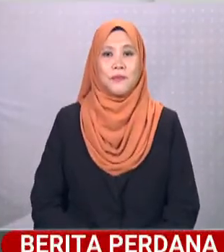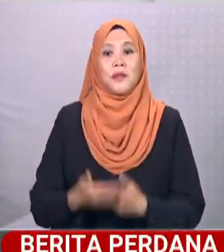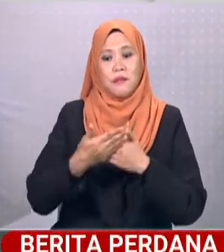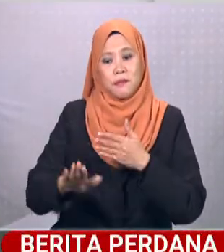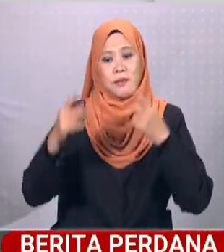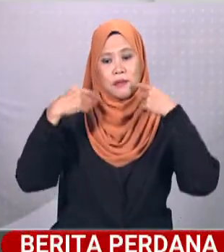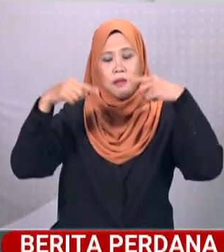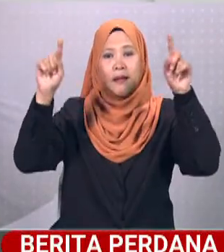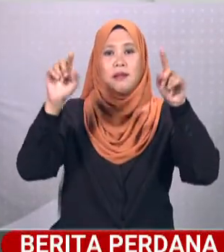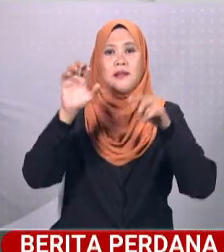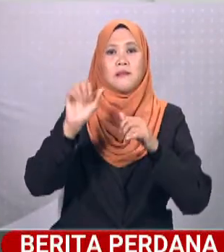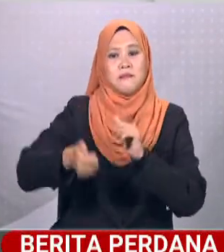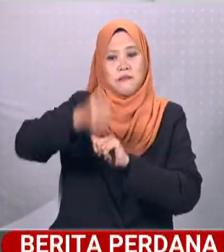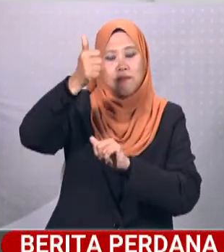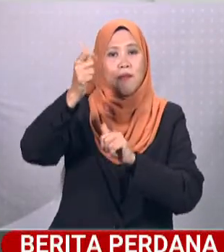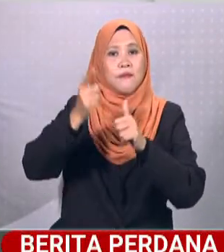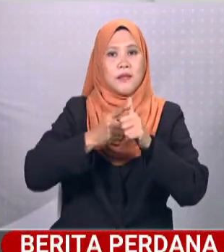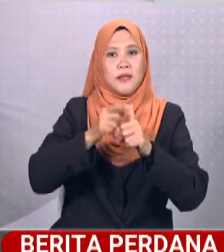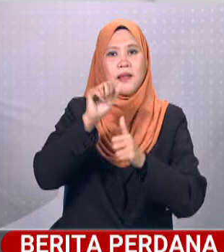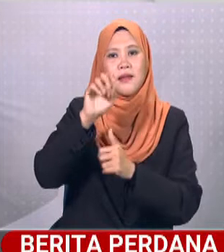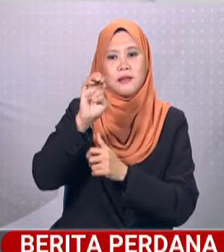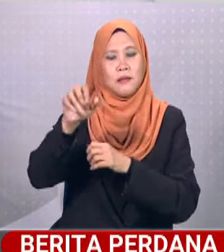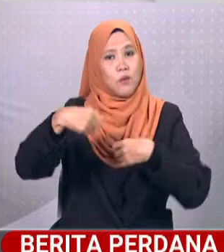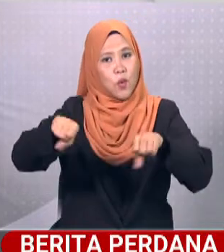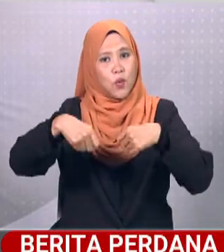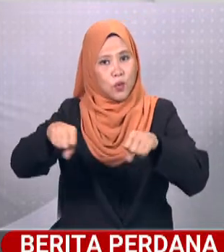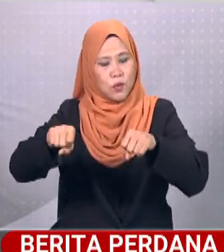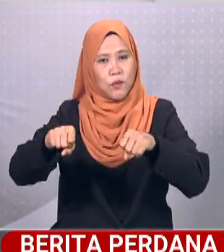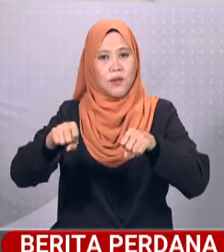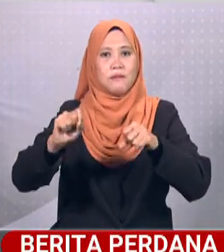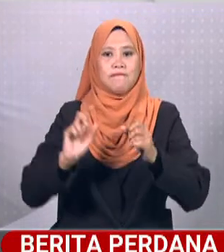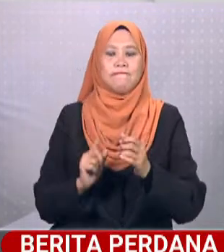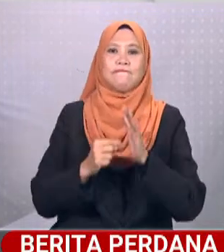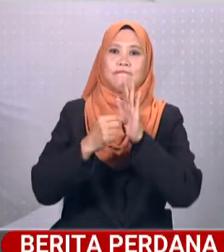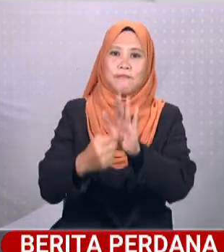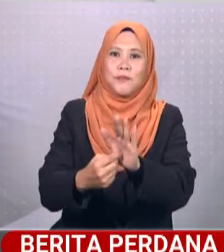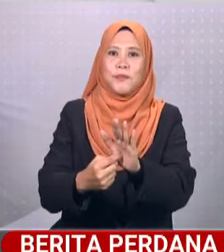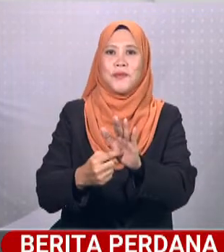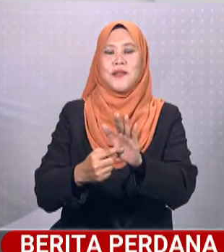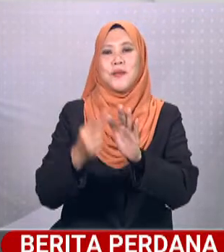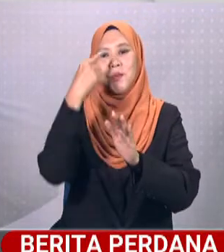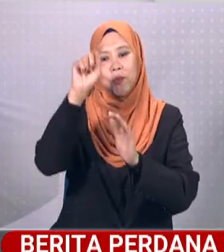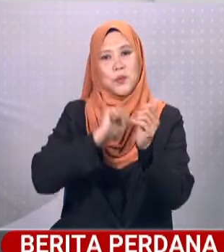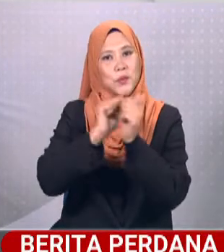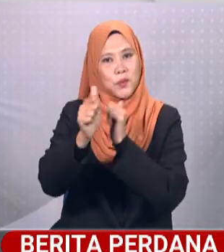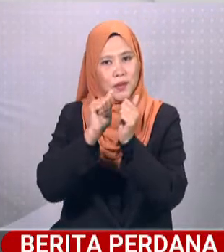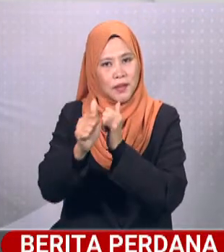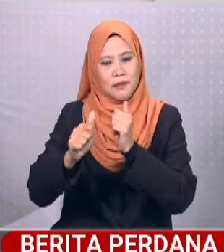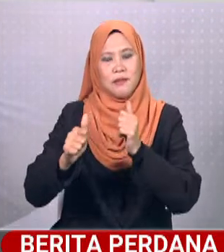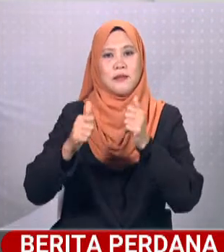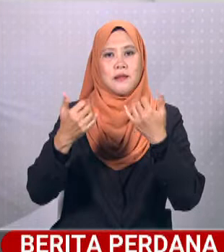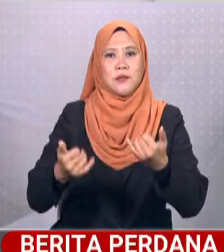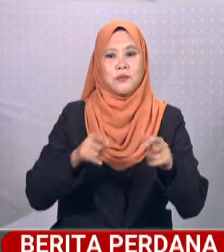Selepas kejayaan edisi sulung tahun lalu, XL Motorsport sekali lagi tampil merancakkan arena e-sukan dengan saingan